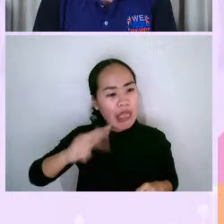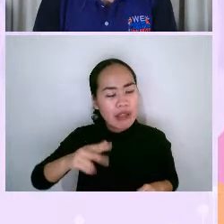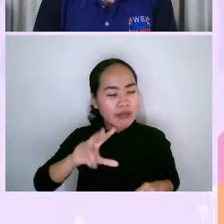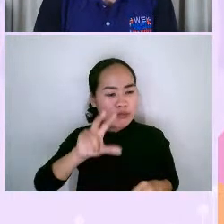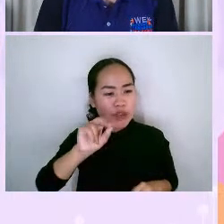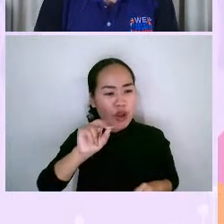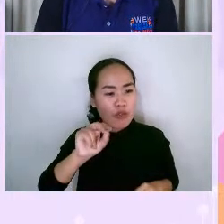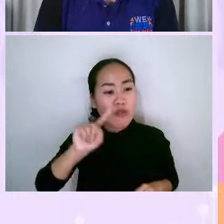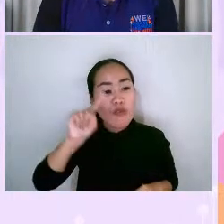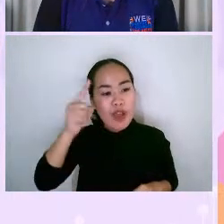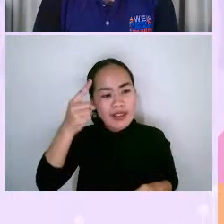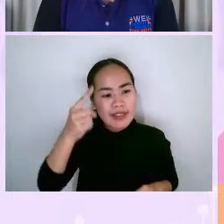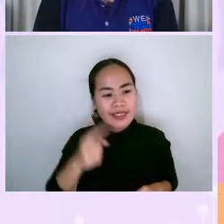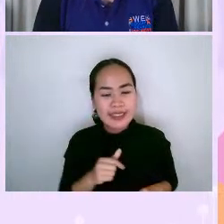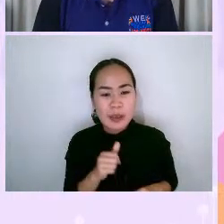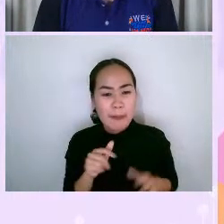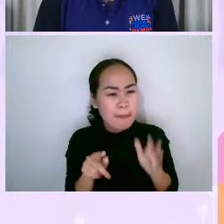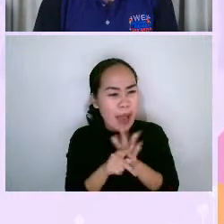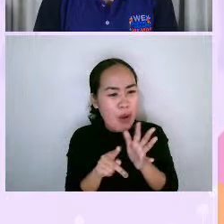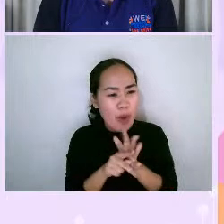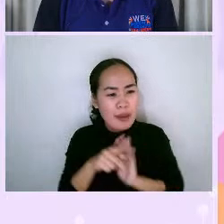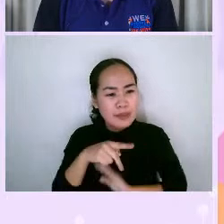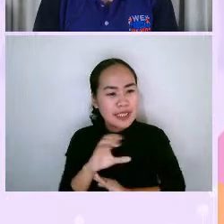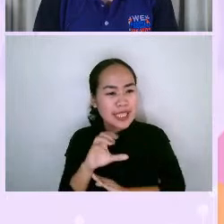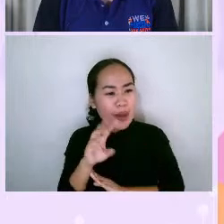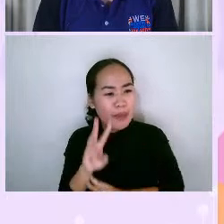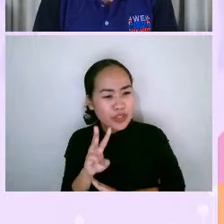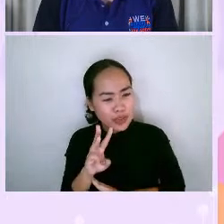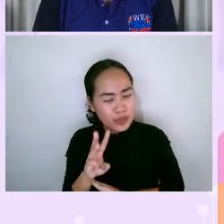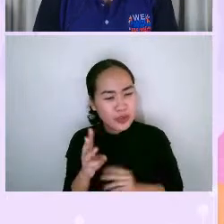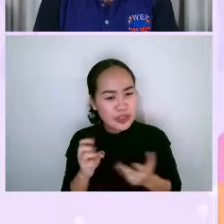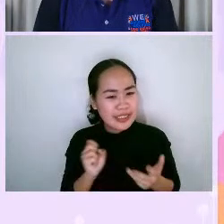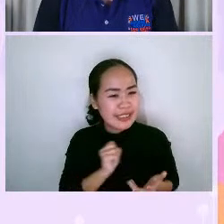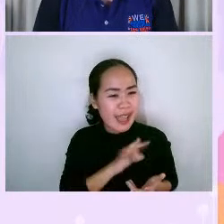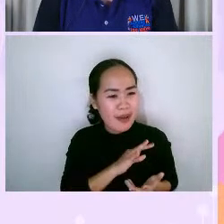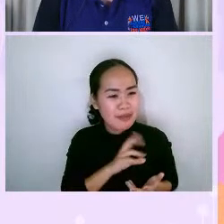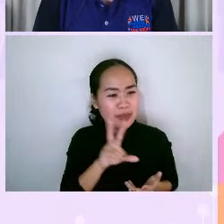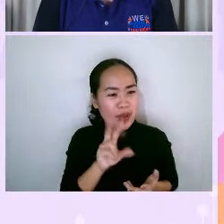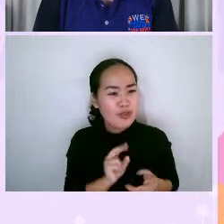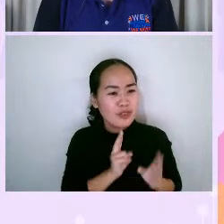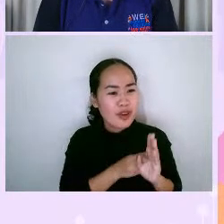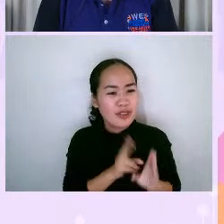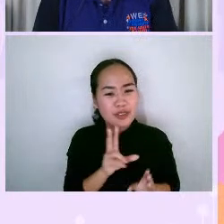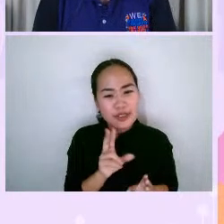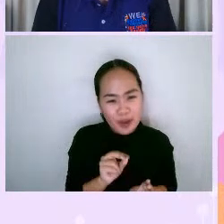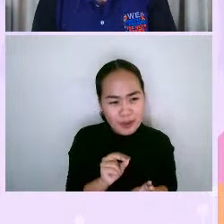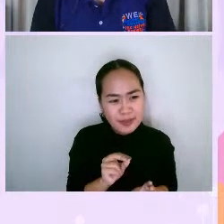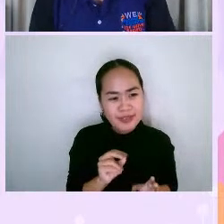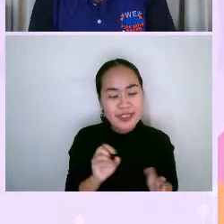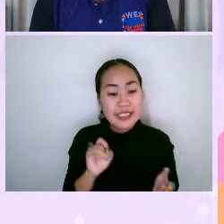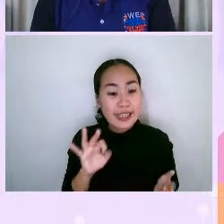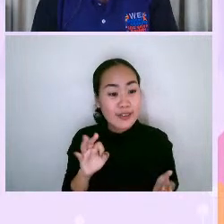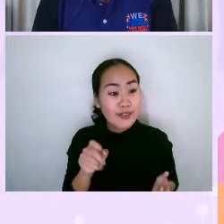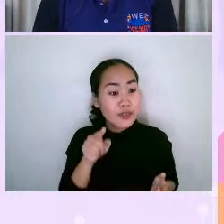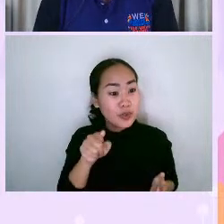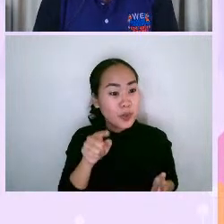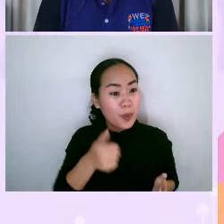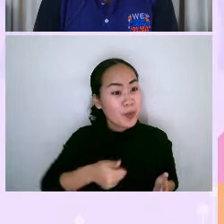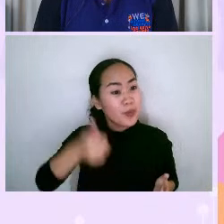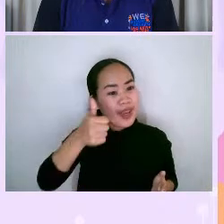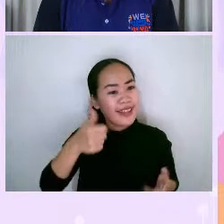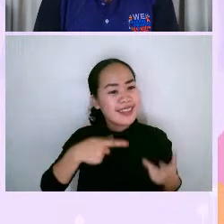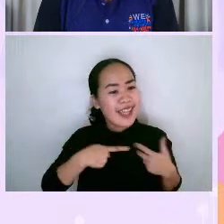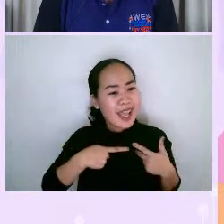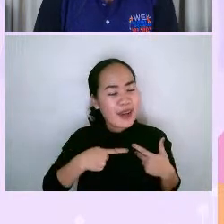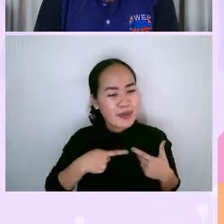ng PCW. Ang mga winners ay makakatanggap ng surprise gifts po mula sa PCW. Ang mga prizes po